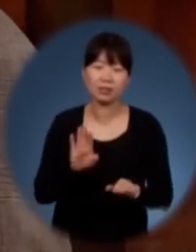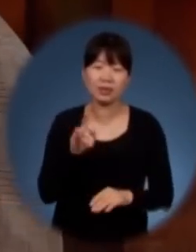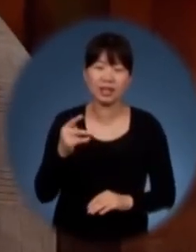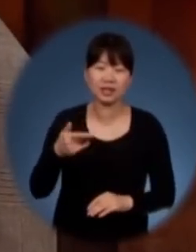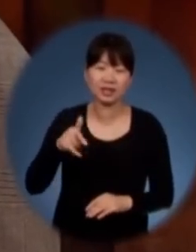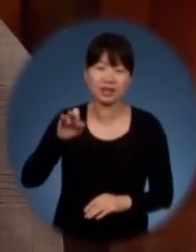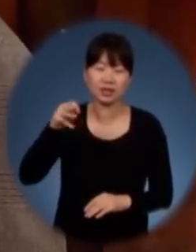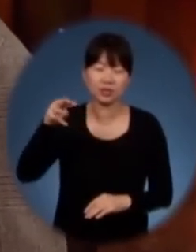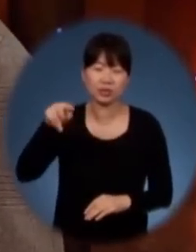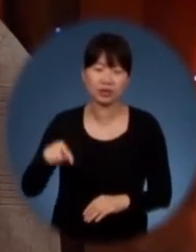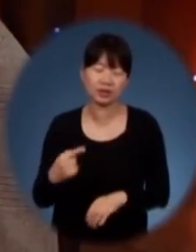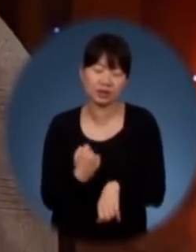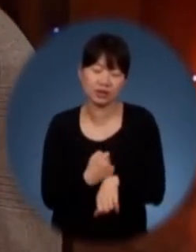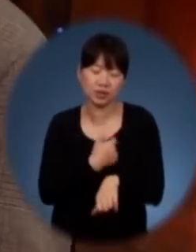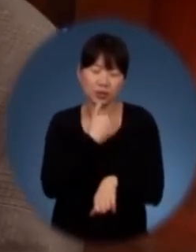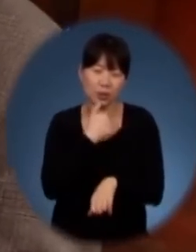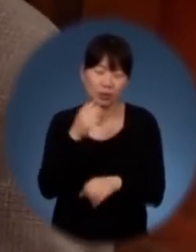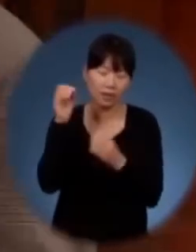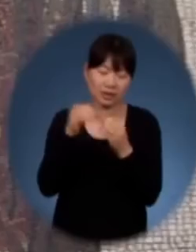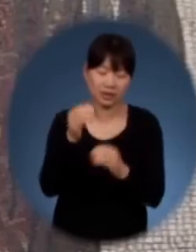로마의 신화를 썼다는 것이죠